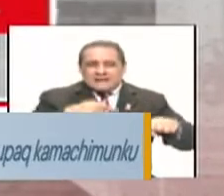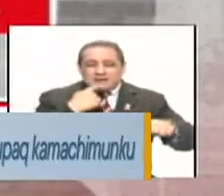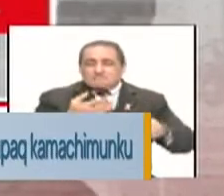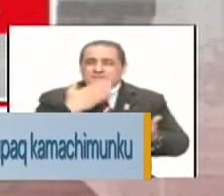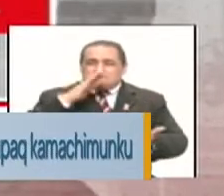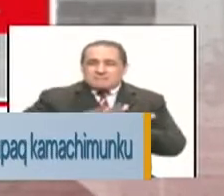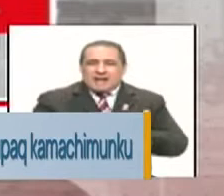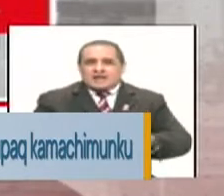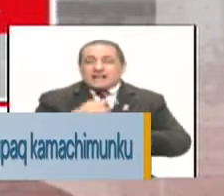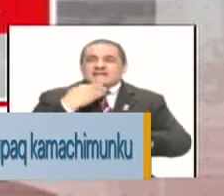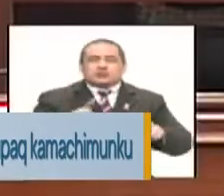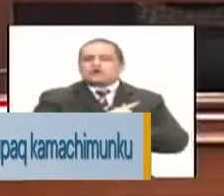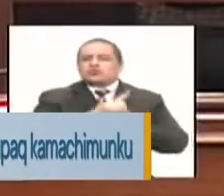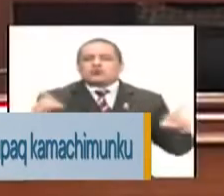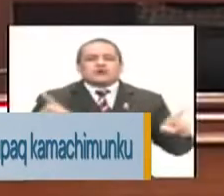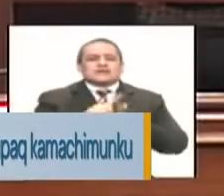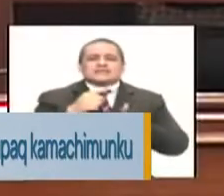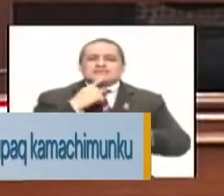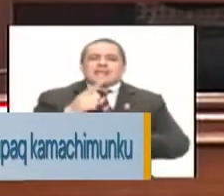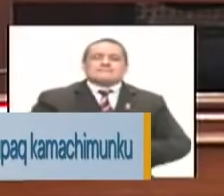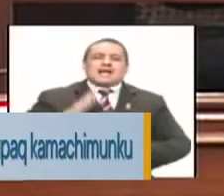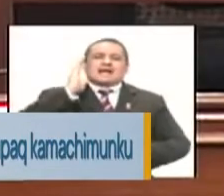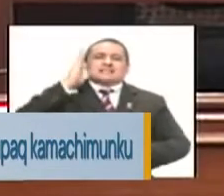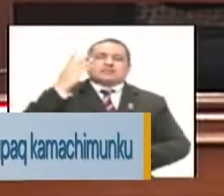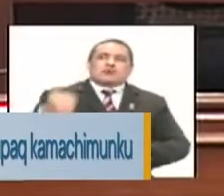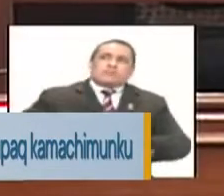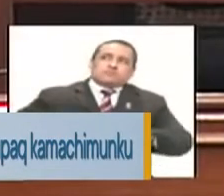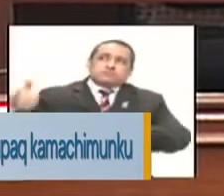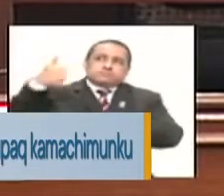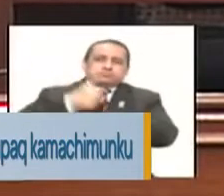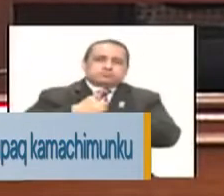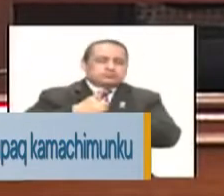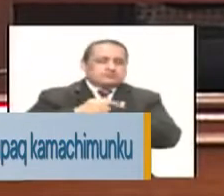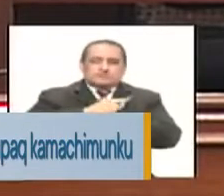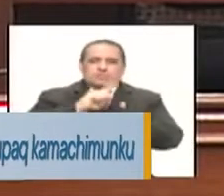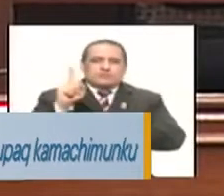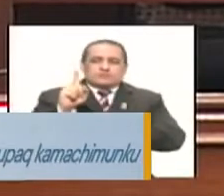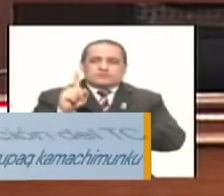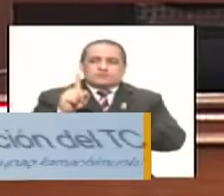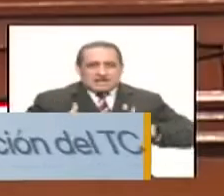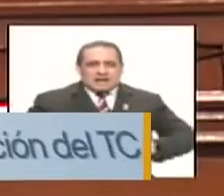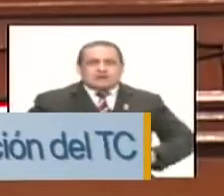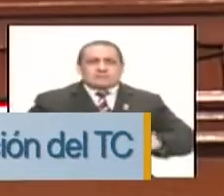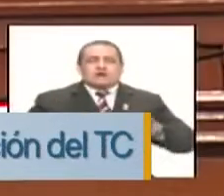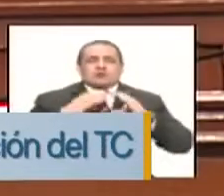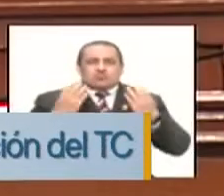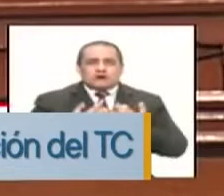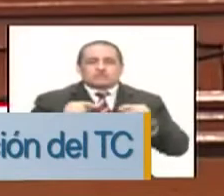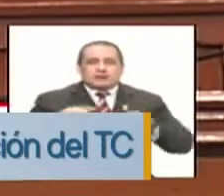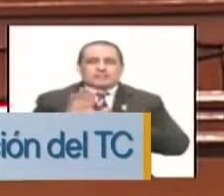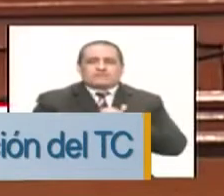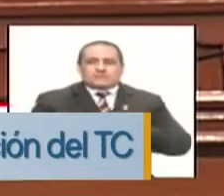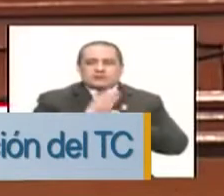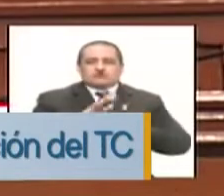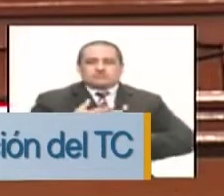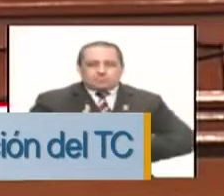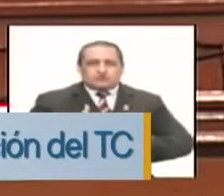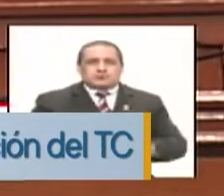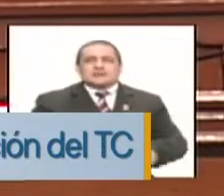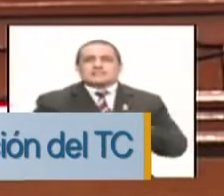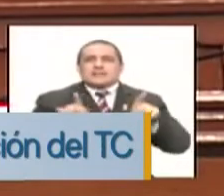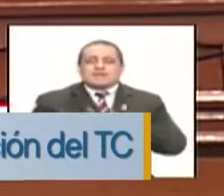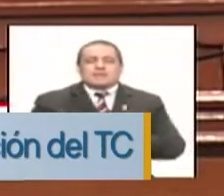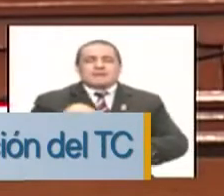constitucional kamachikuimi. Kaina pasakutinmi yahapas llapanku hamutasqanku imainam kaina kanman